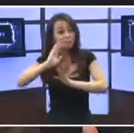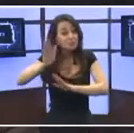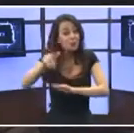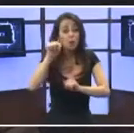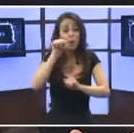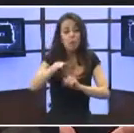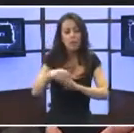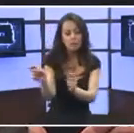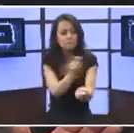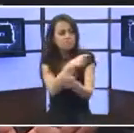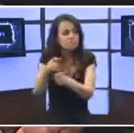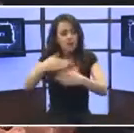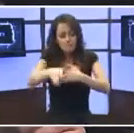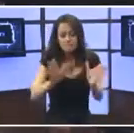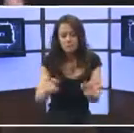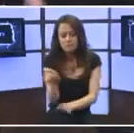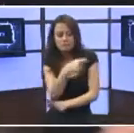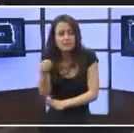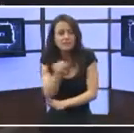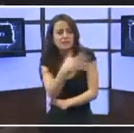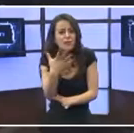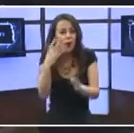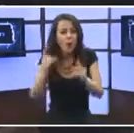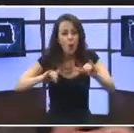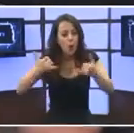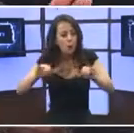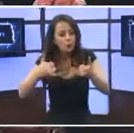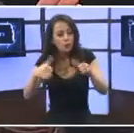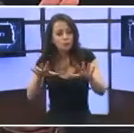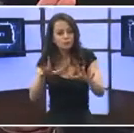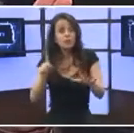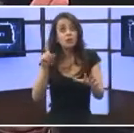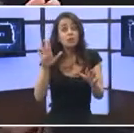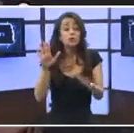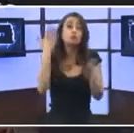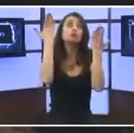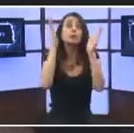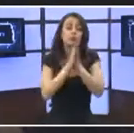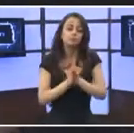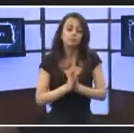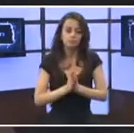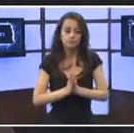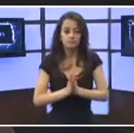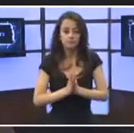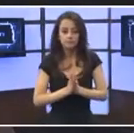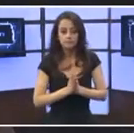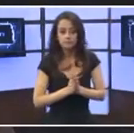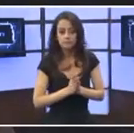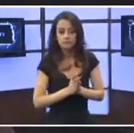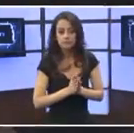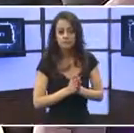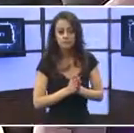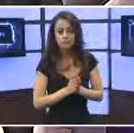Tenis oynuyorum. Masa tenisi mutlaka var. Her şey kızdığım var. Kızdığım zaman oraya gidiyorum. Şükretmek için. Peki başkanım ben burada bir şey sormak istiyorum